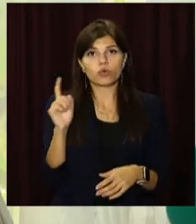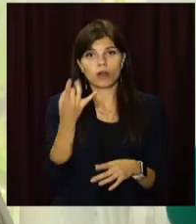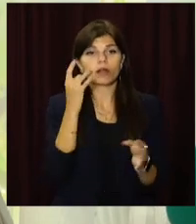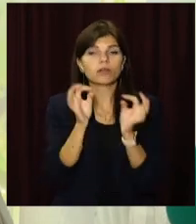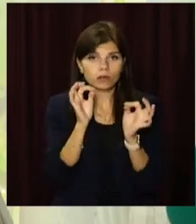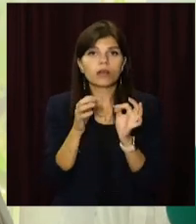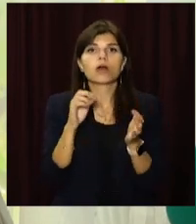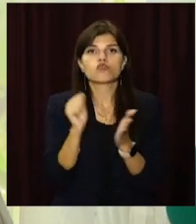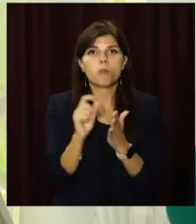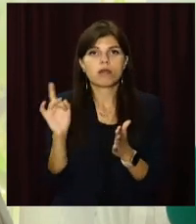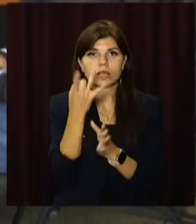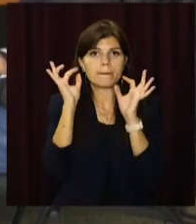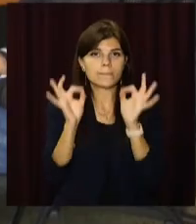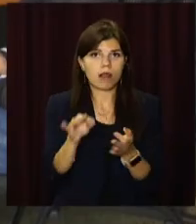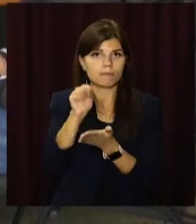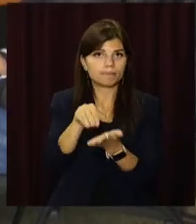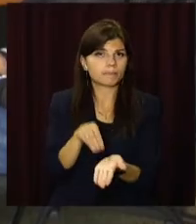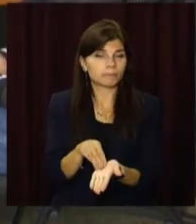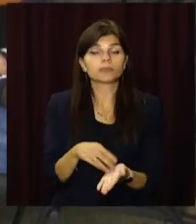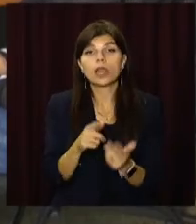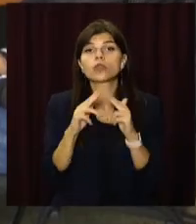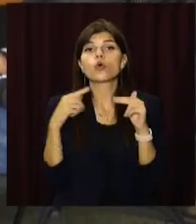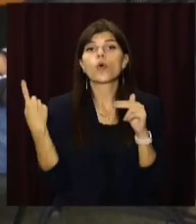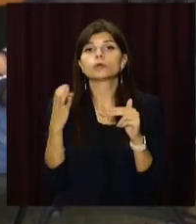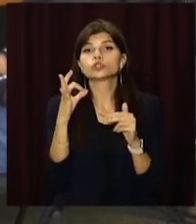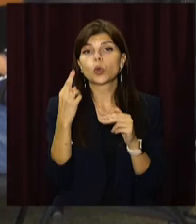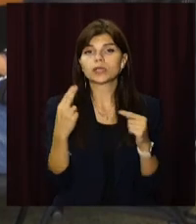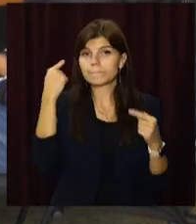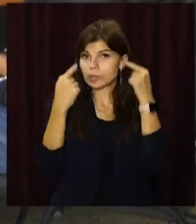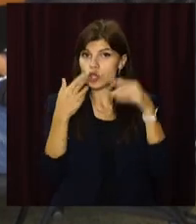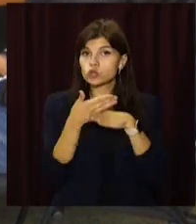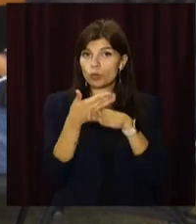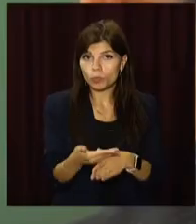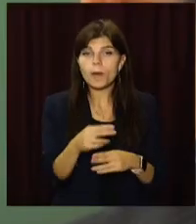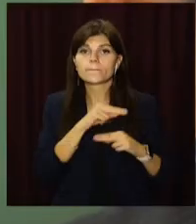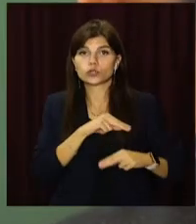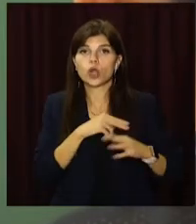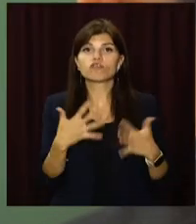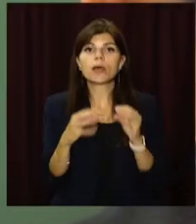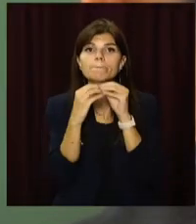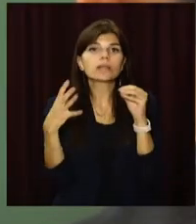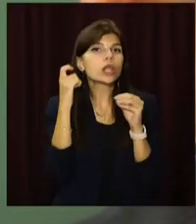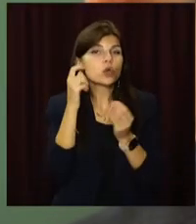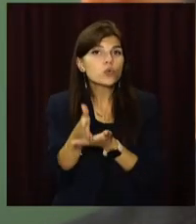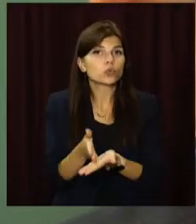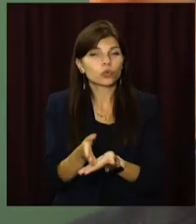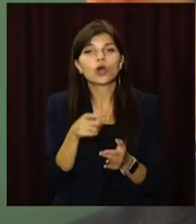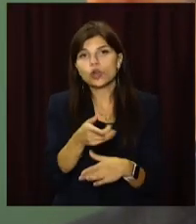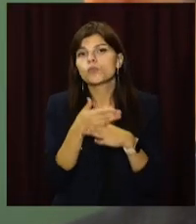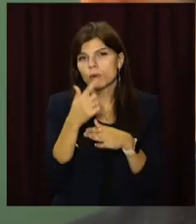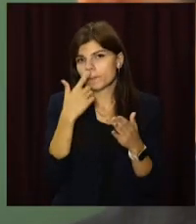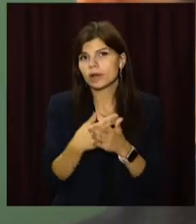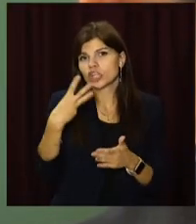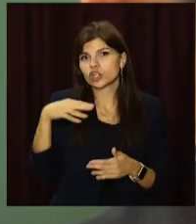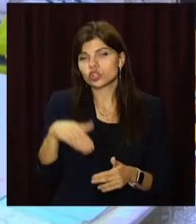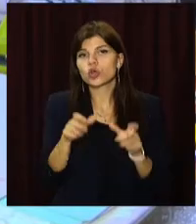подготовим документы для обращения. Дніпропетровський обласний центр соціально-психологічної допомоги працює вже 15 років. За цей час допомогли майже